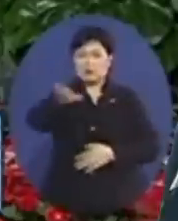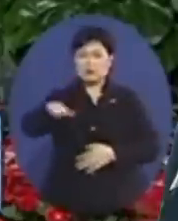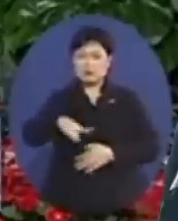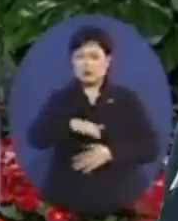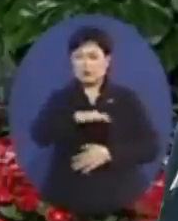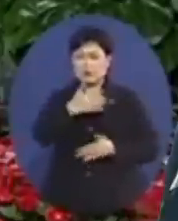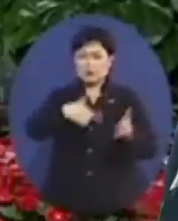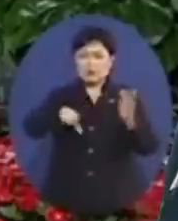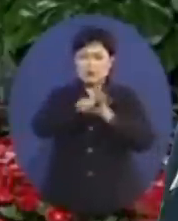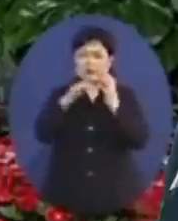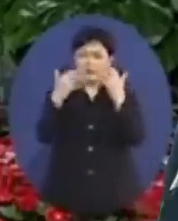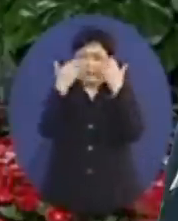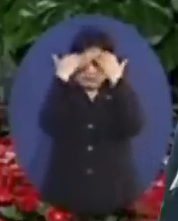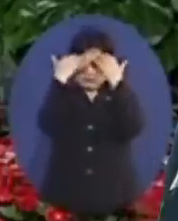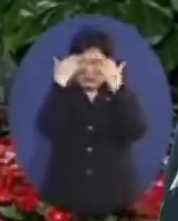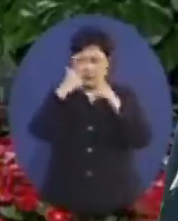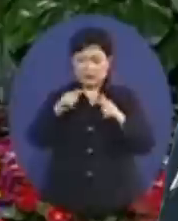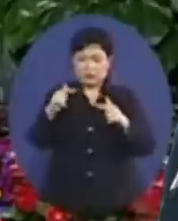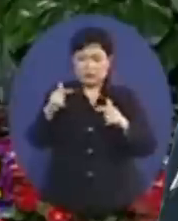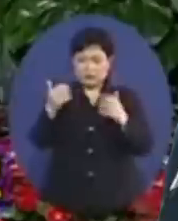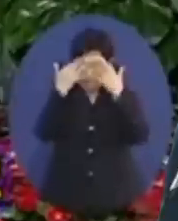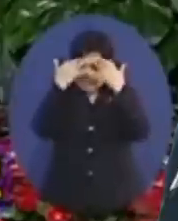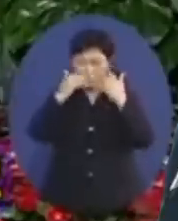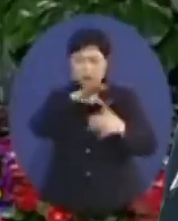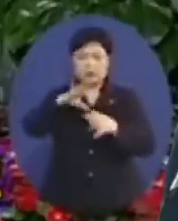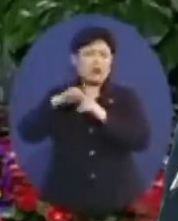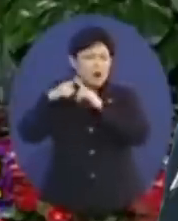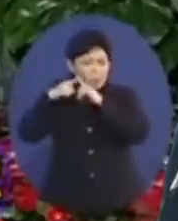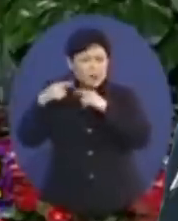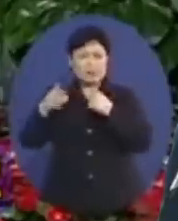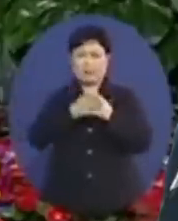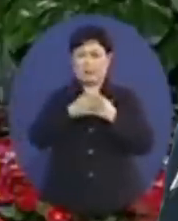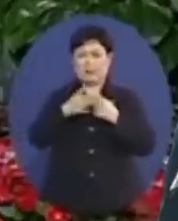말하는 것입니다. 그가 찔리면 우리 흠을 인함이요